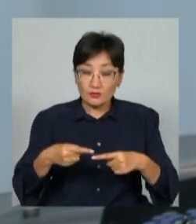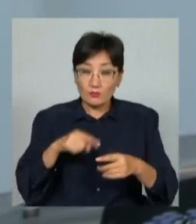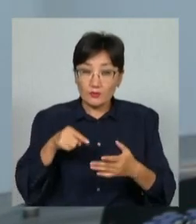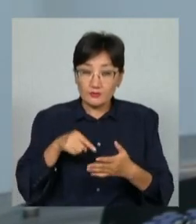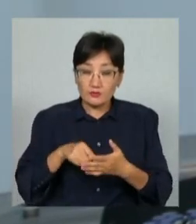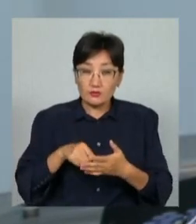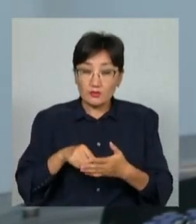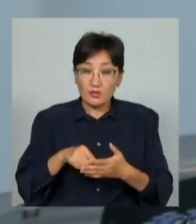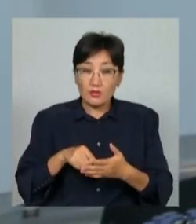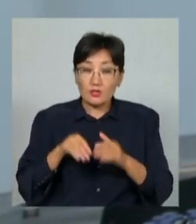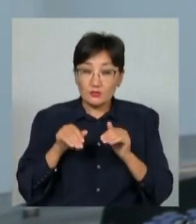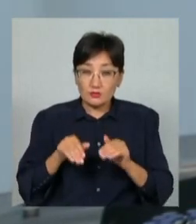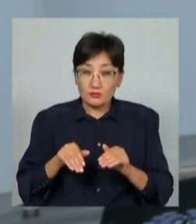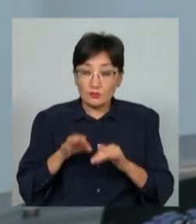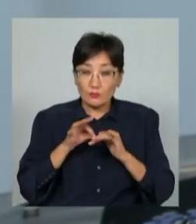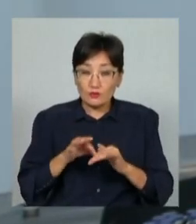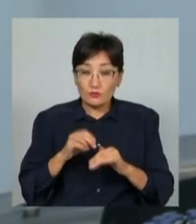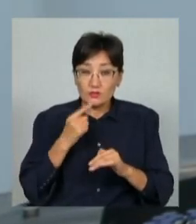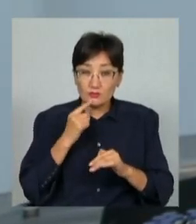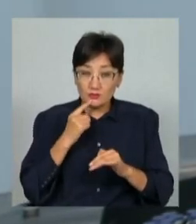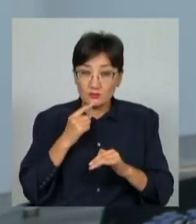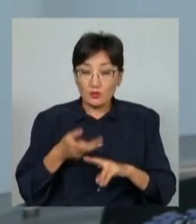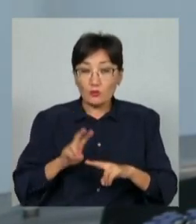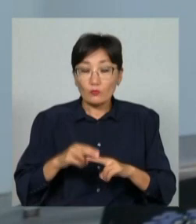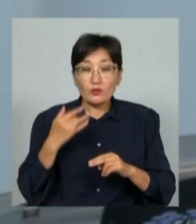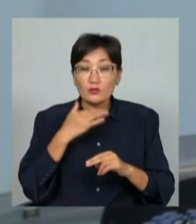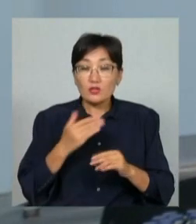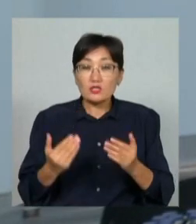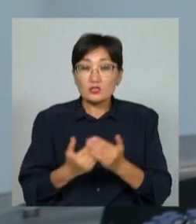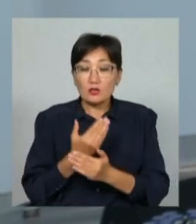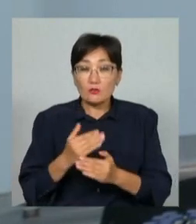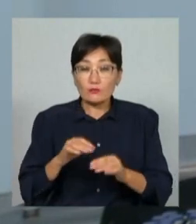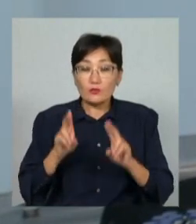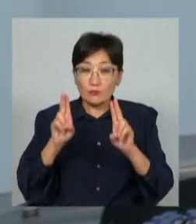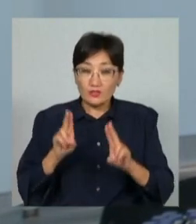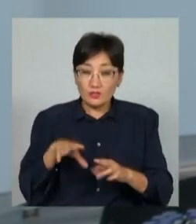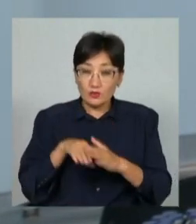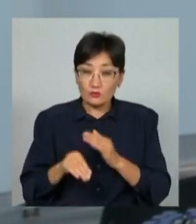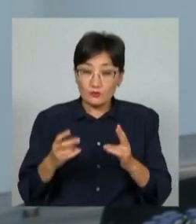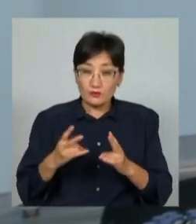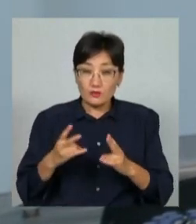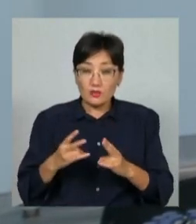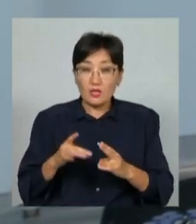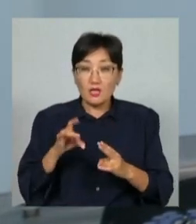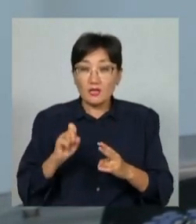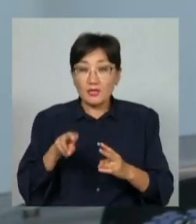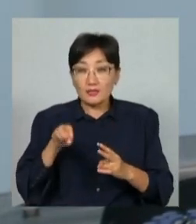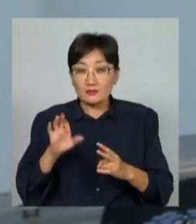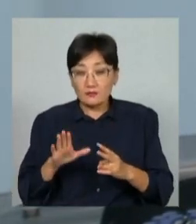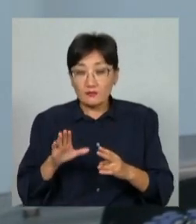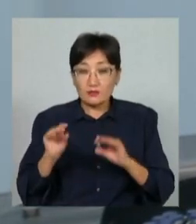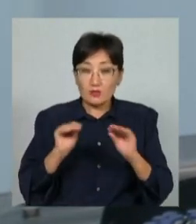мәселелер өткізу өте қиын, сондықтан да көптеген жаңа нормаларды енгізуіміз керекпіз. Реактив, құрал